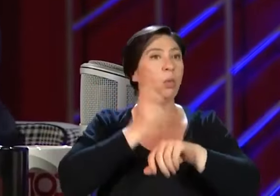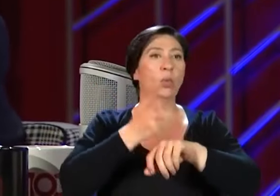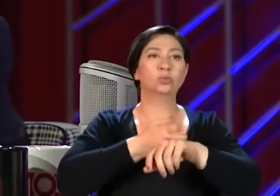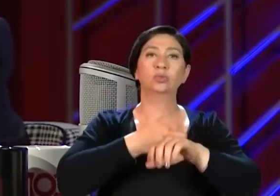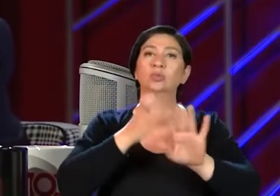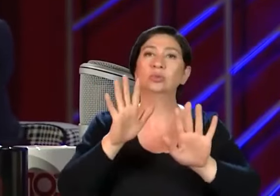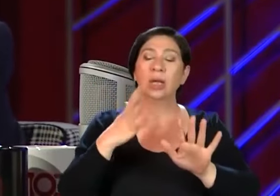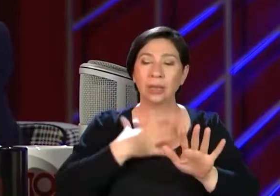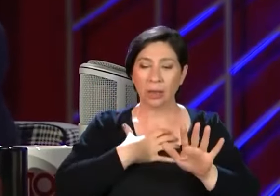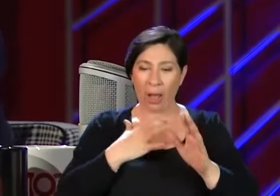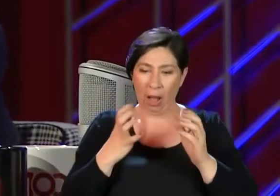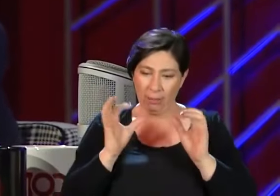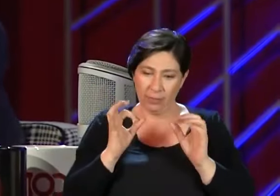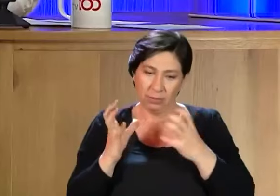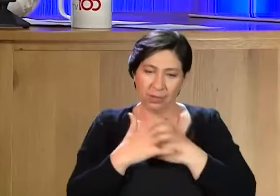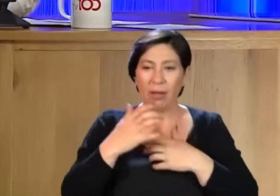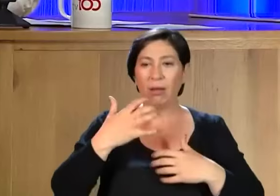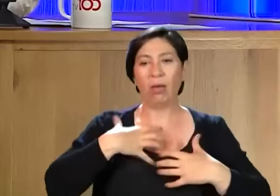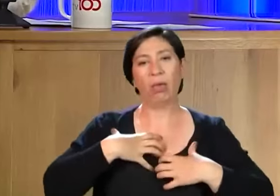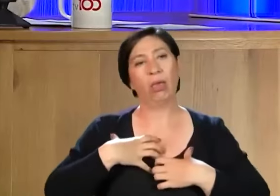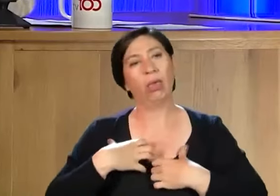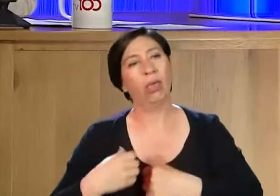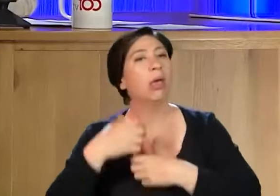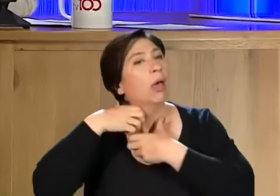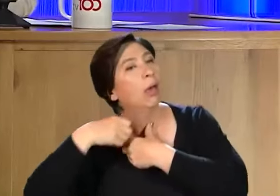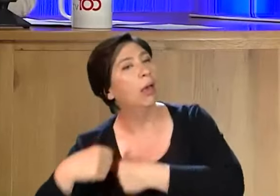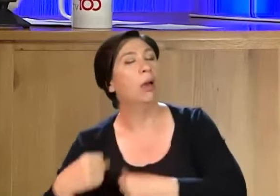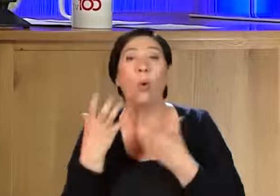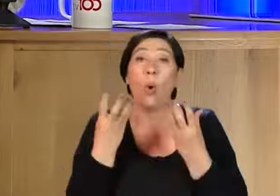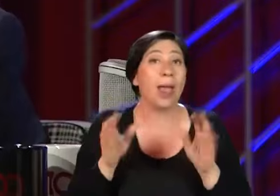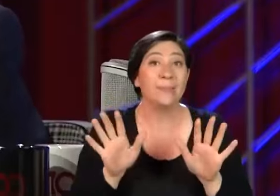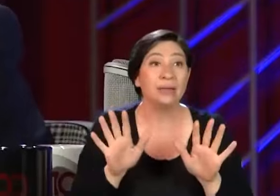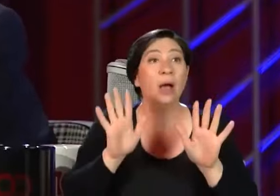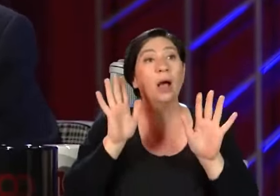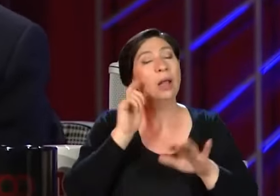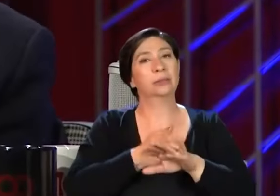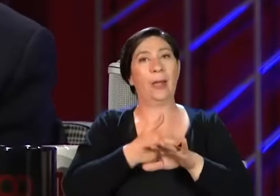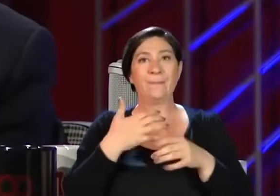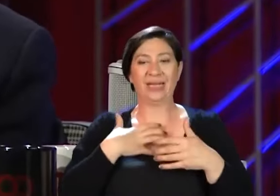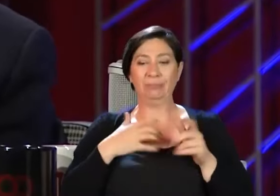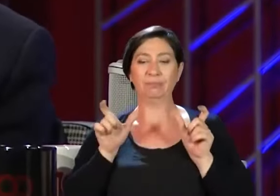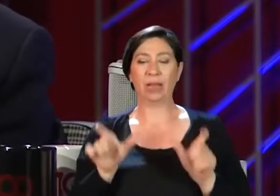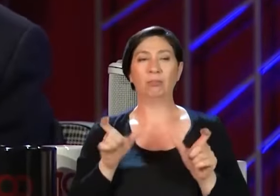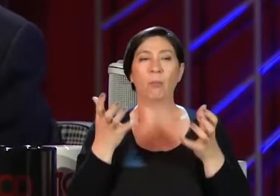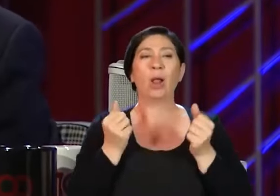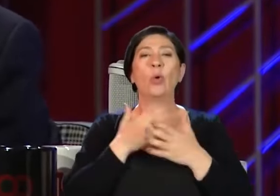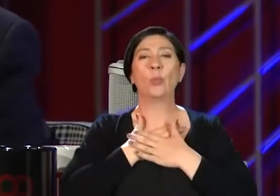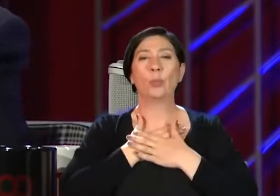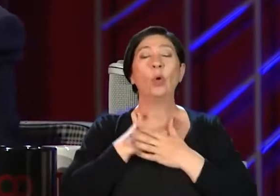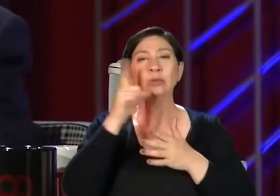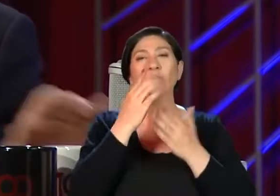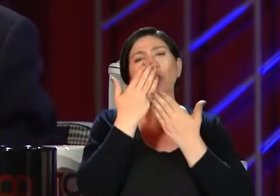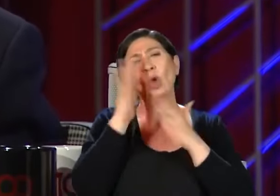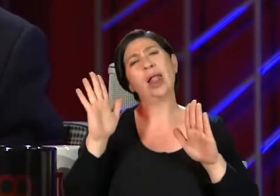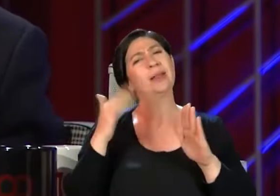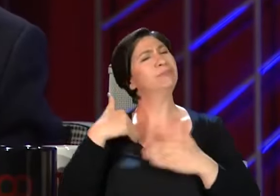kendini hapsedebilir, koltuk hapsedebilir. O bakımdan ben bu konuda tedbirliyim. Yani onun için